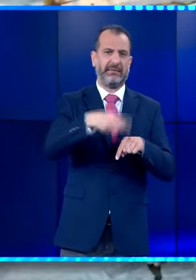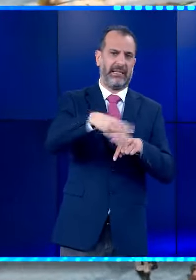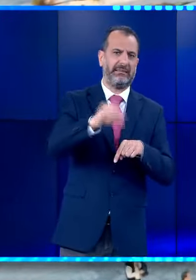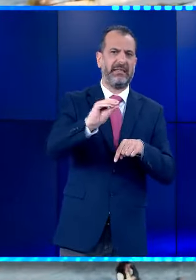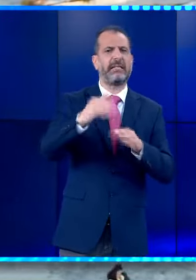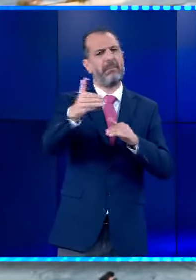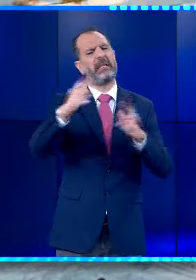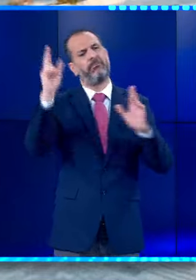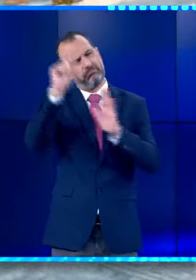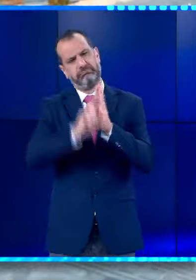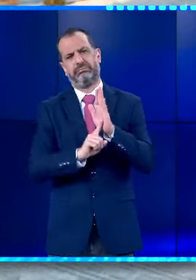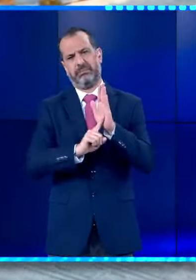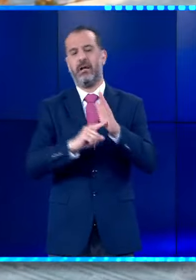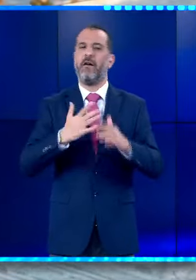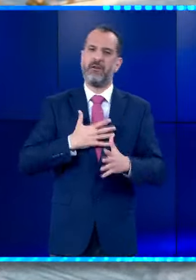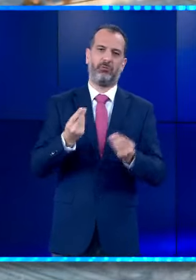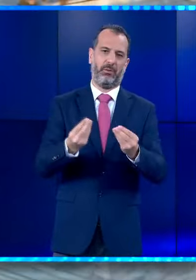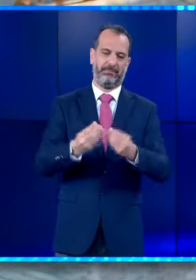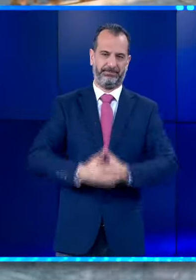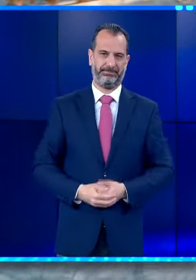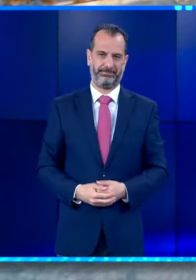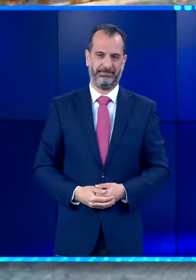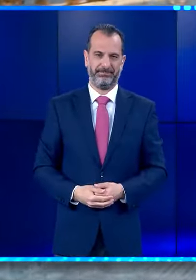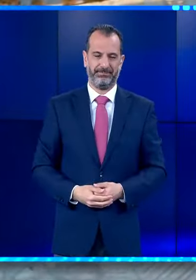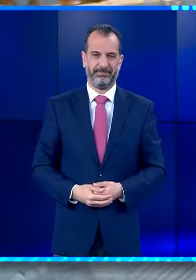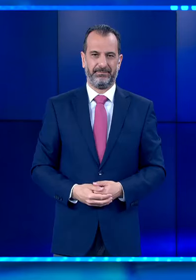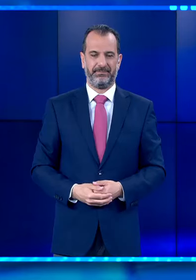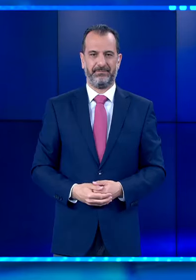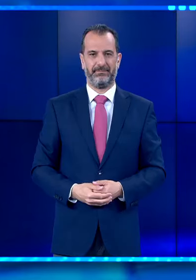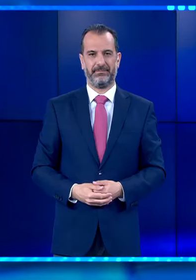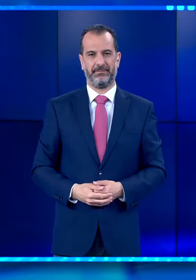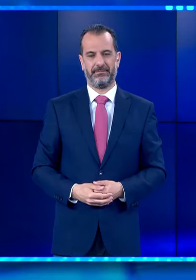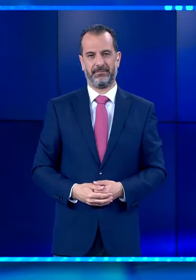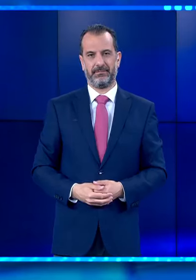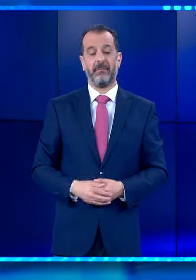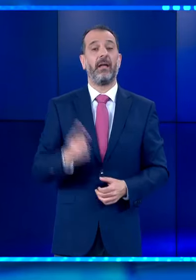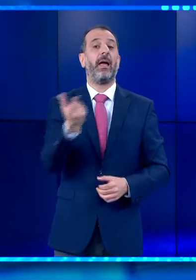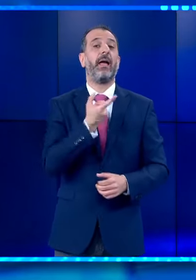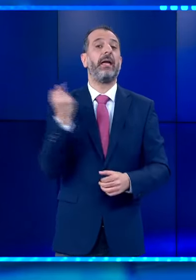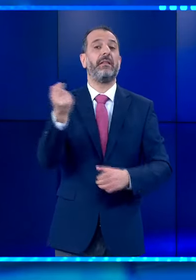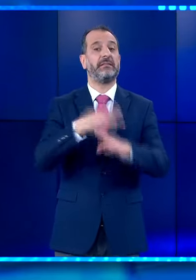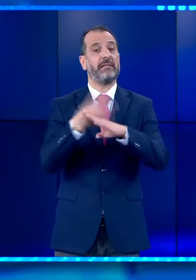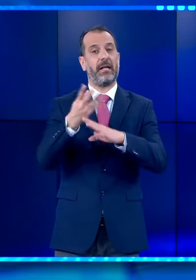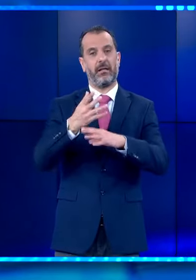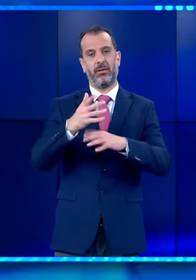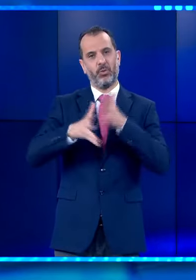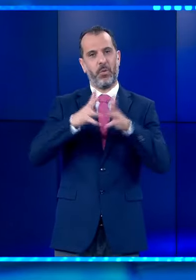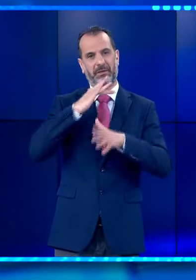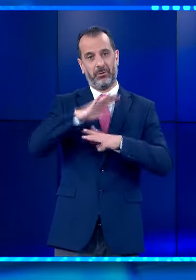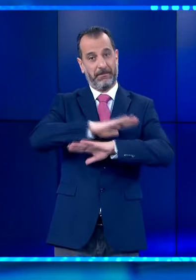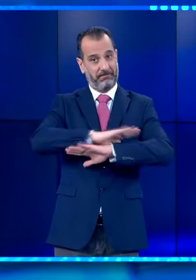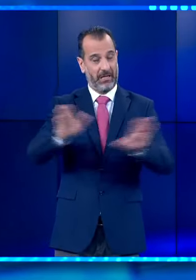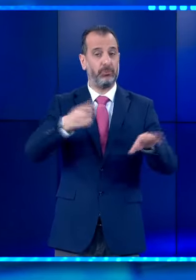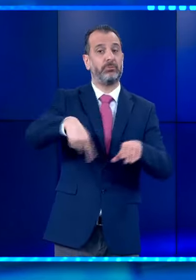Σε ευχαριστούμε πολύ, Θοδωρή. Γεια και χαρά. Γεια σου. Και το τελείωσε και το απογευματινό δελτίο ειδήσεων του